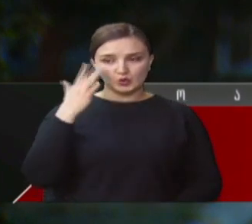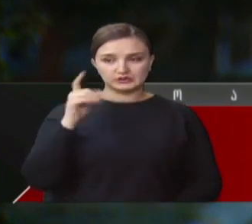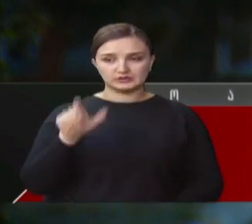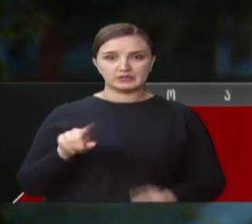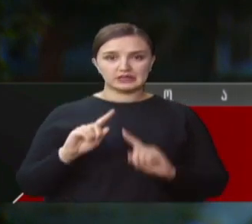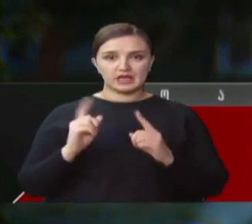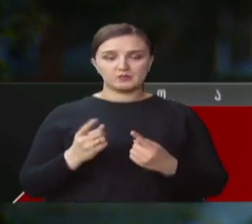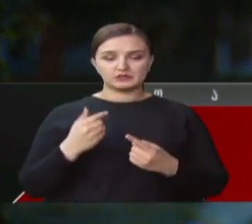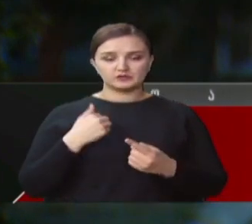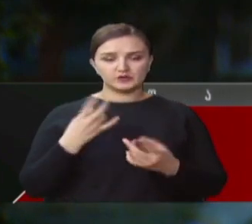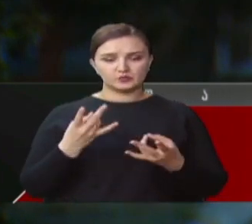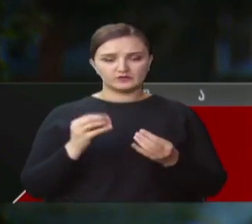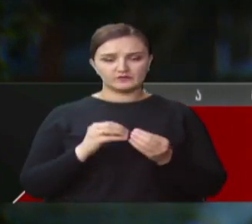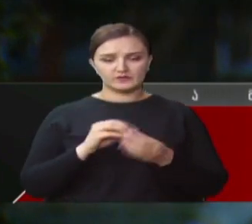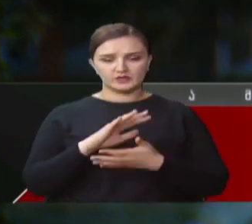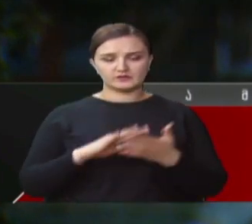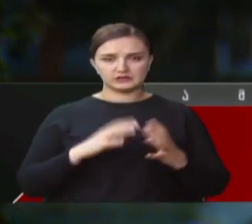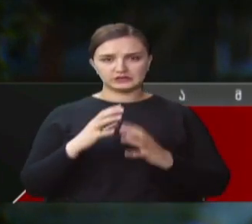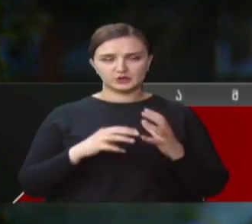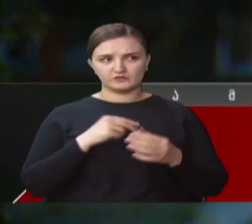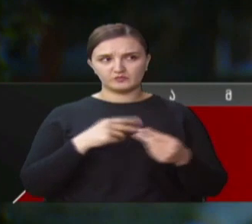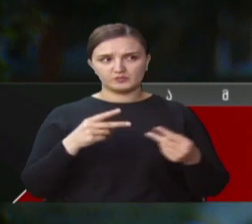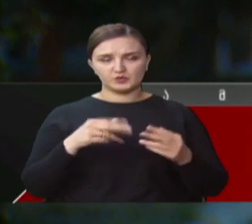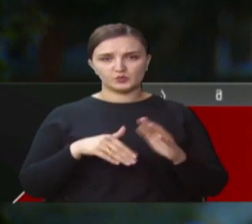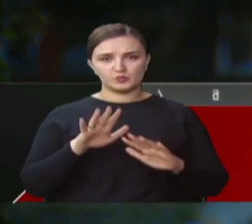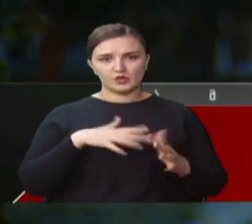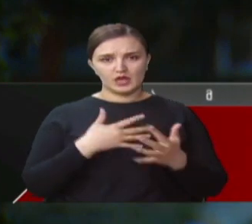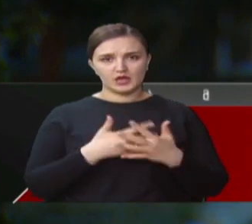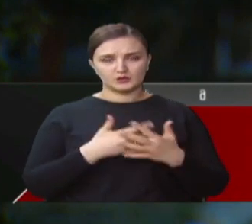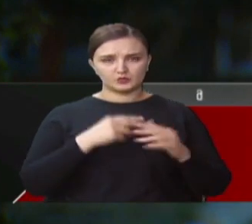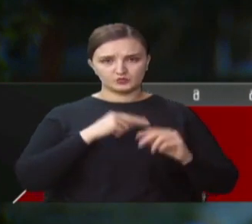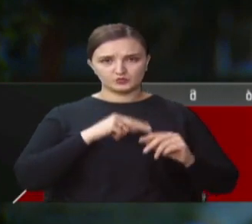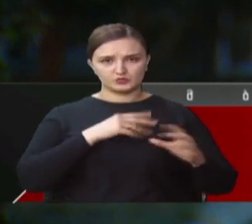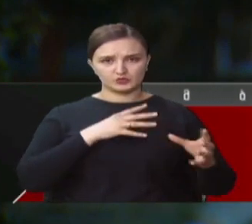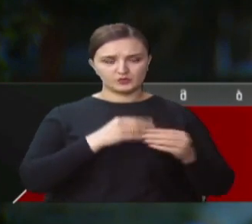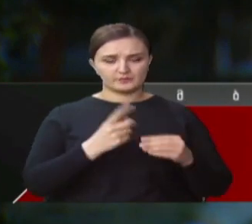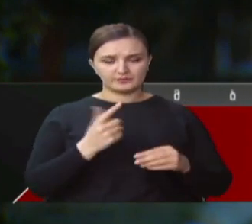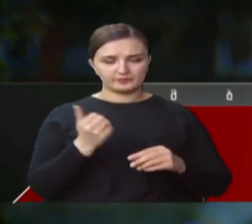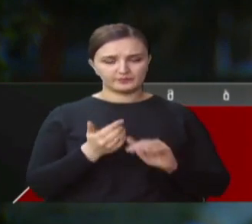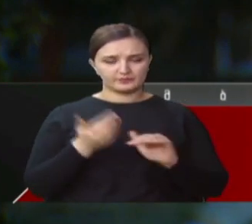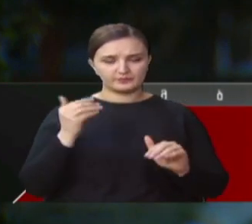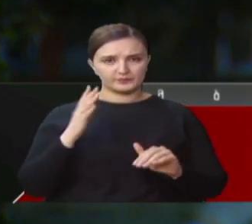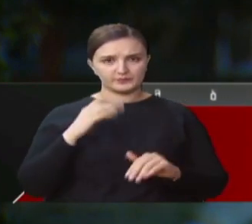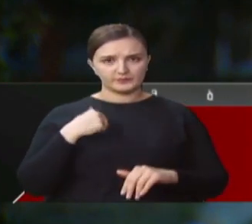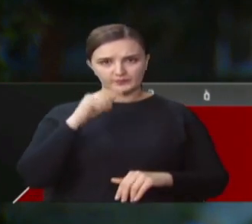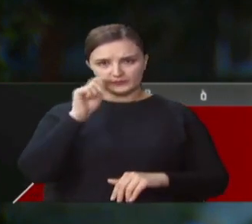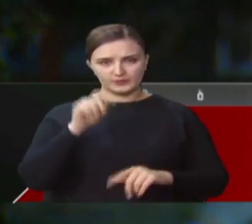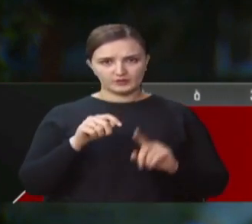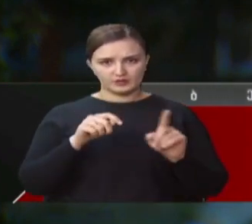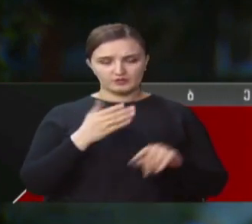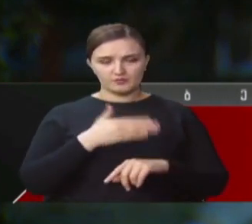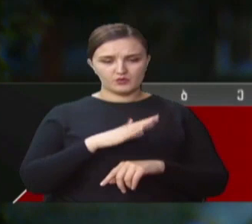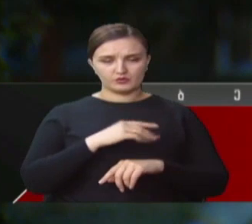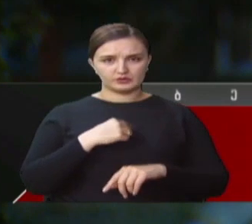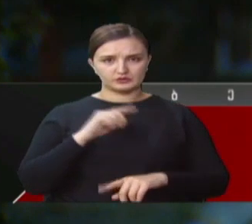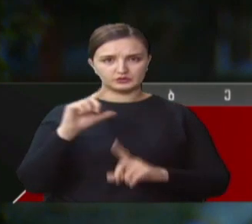დააპატიმრა, ჩვენ გავაგრძელოთ ჩვენ საერთაშორისო პარტნიორებთან ბევრად უფრო აქტიური მუშაობა. ერთი კვირის წინ ვიყავი ასევე უკრაინაშიც და პოლონეთშიც